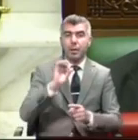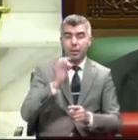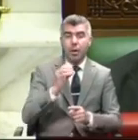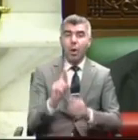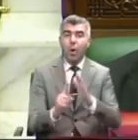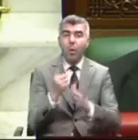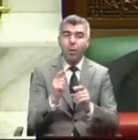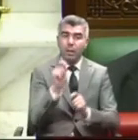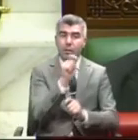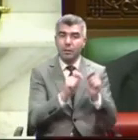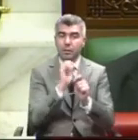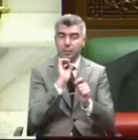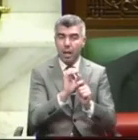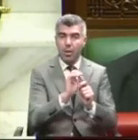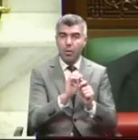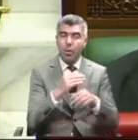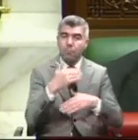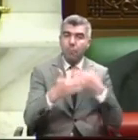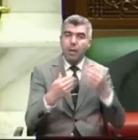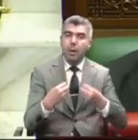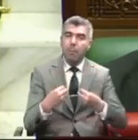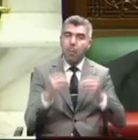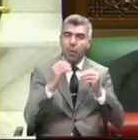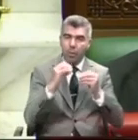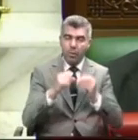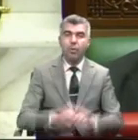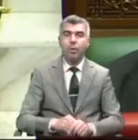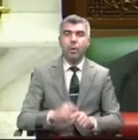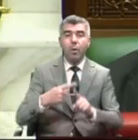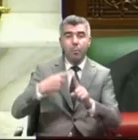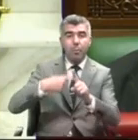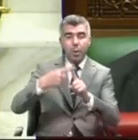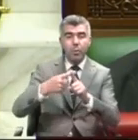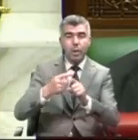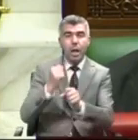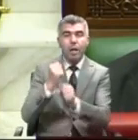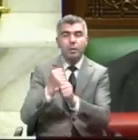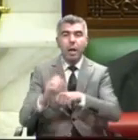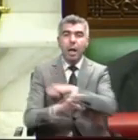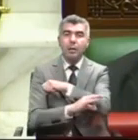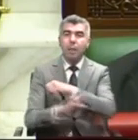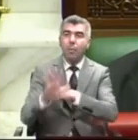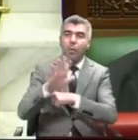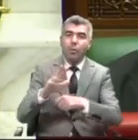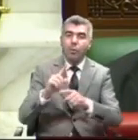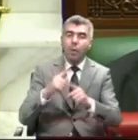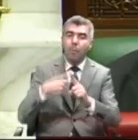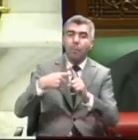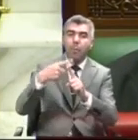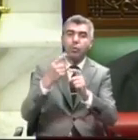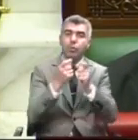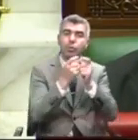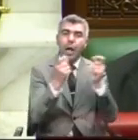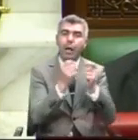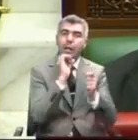الاوليه او على مستوى مجال التسويق والرفع من قيمه اليد العامله ومضاعفه عدد المصانع ذات الجوده والكفاءه